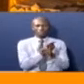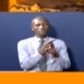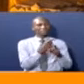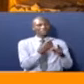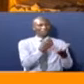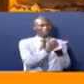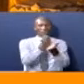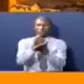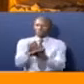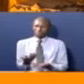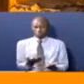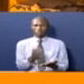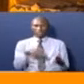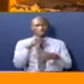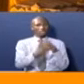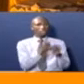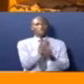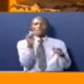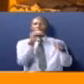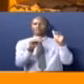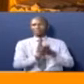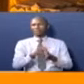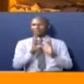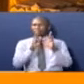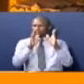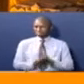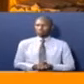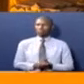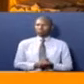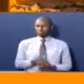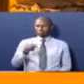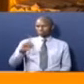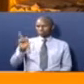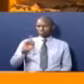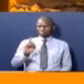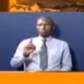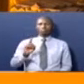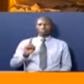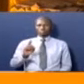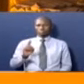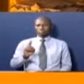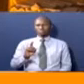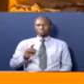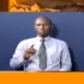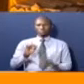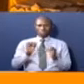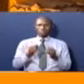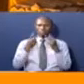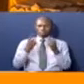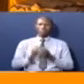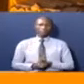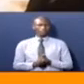ula uvathi wakuthi wa uitwa iwa mwakani wa o nilivota wito kumavamu sini wa ilovi Chris Kimoya ena mauvo kwa uliku.